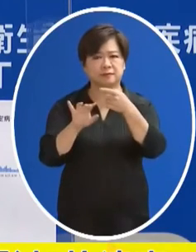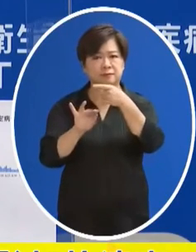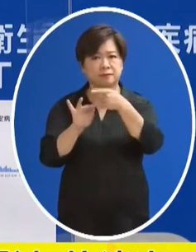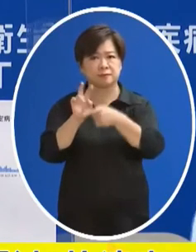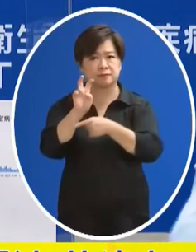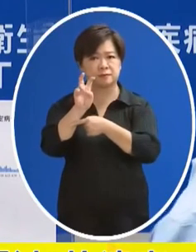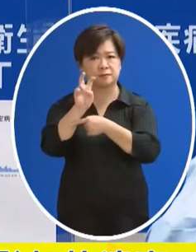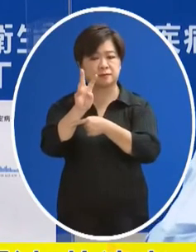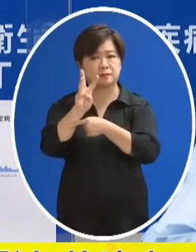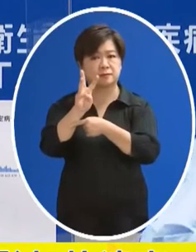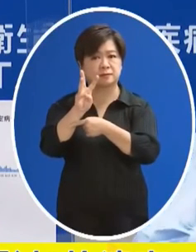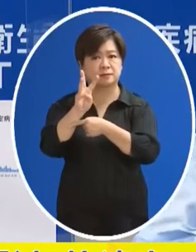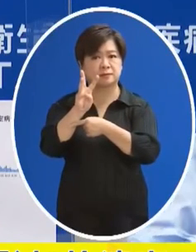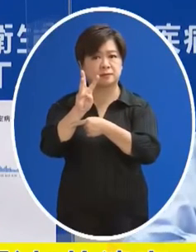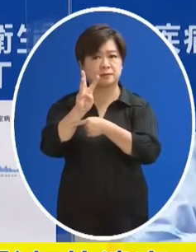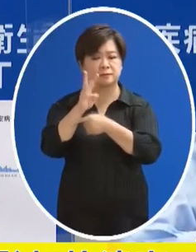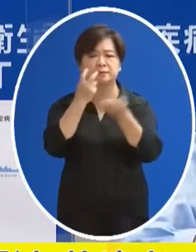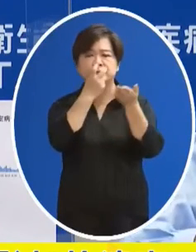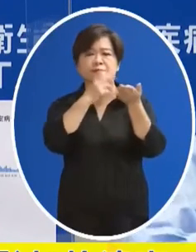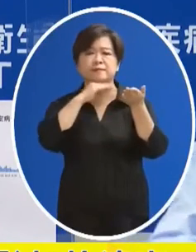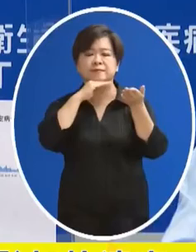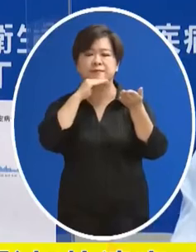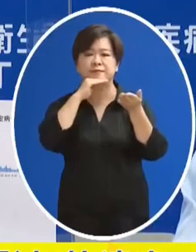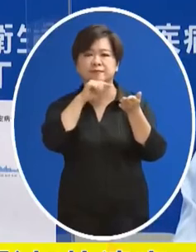是23.2万